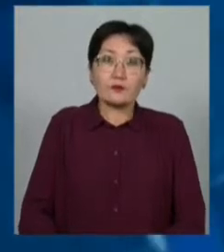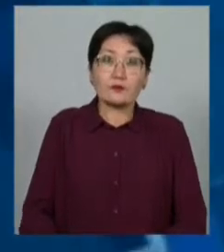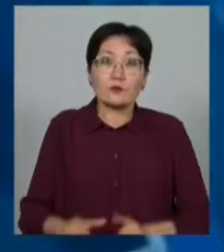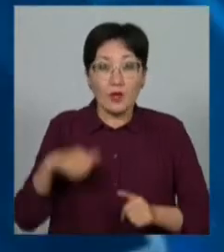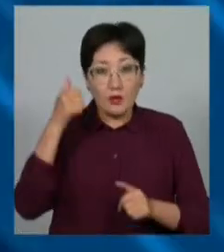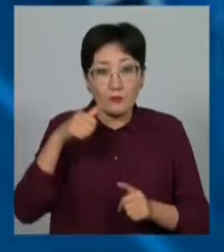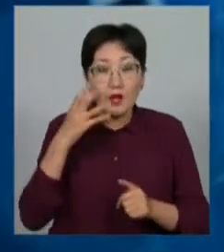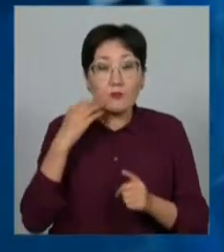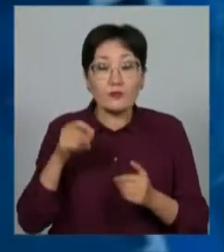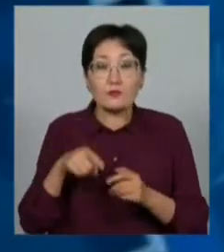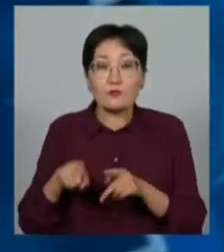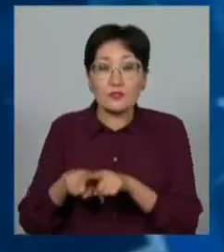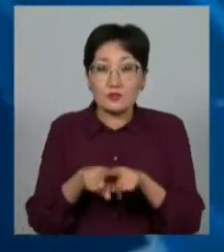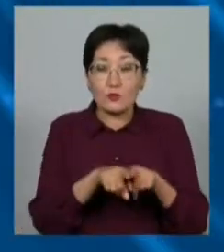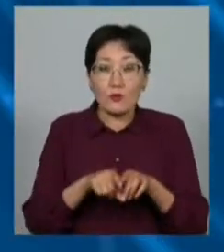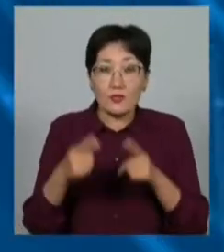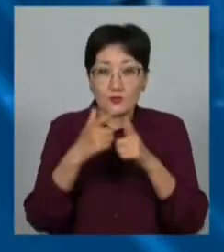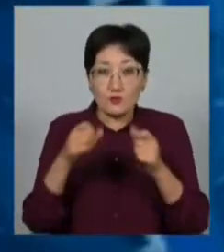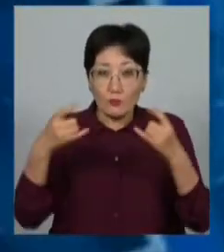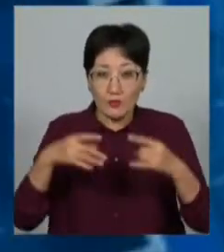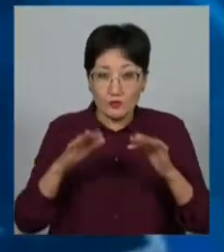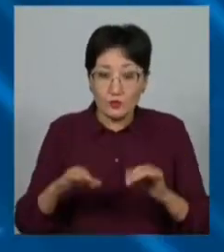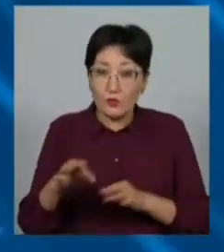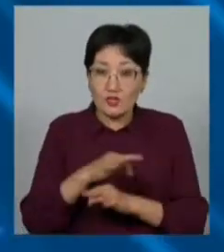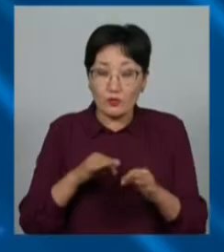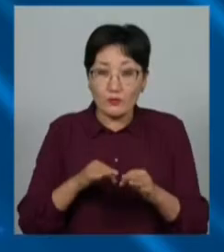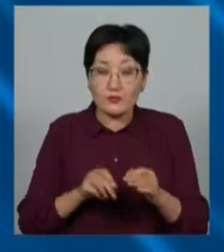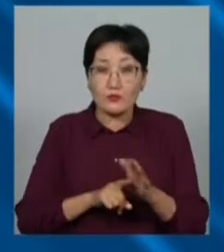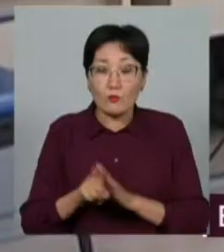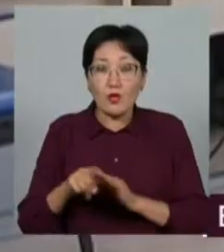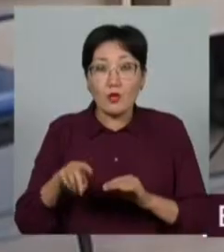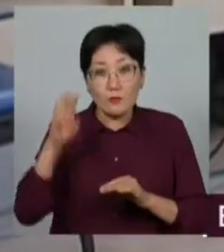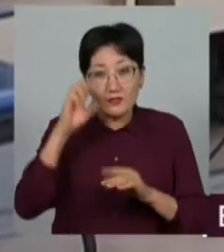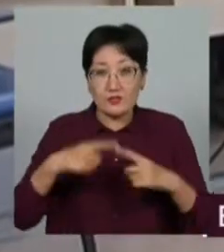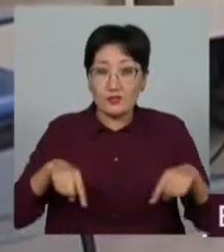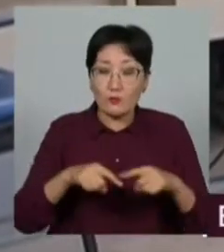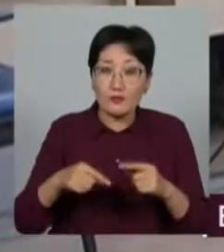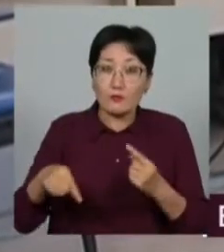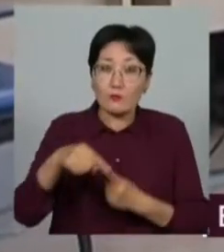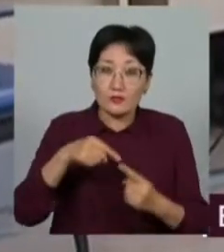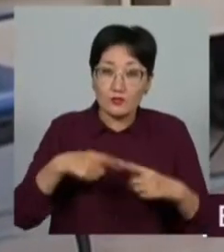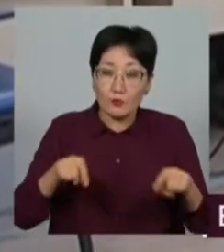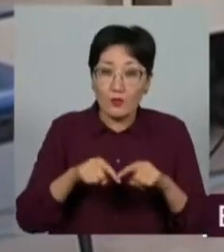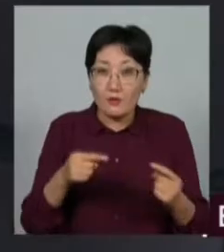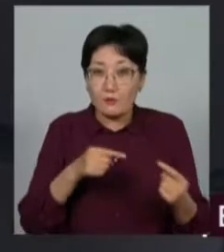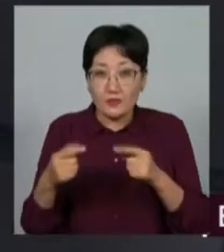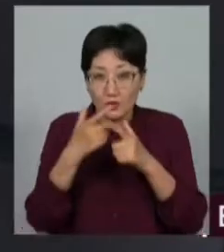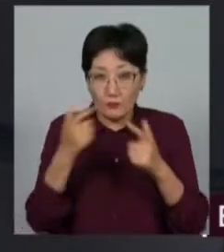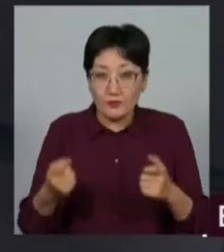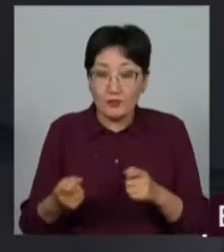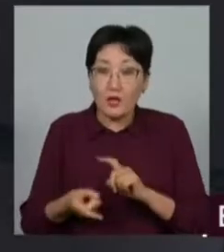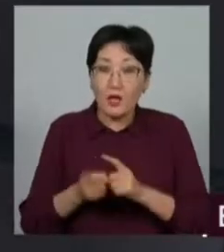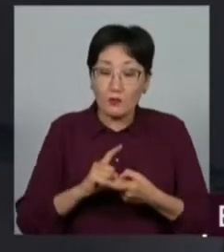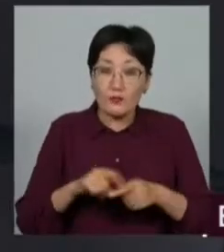Ал биыл Алматыда қаланың бірыңғай деректер базасы жобасы іске қосылады. Мемлекеттік органдар мен коммерциялық ұйымдардың бір-бірімен дерек алмасуына